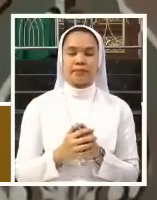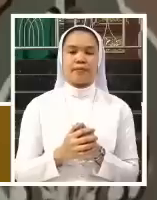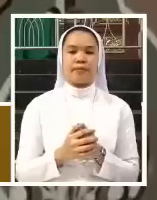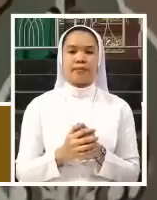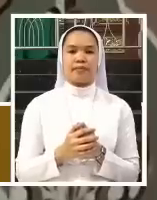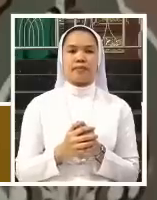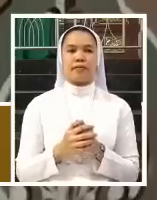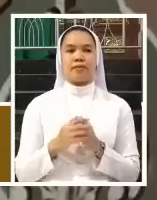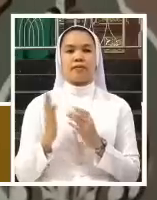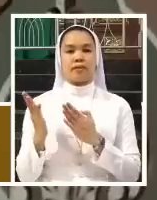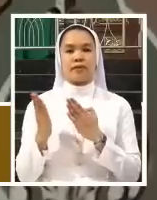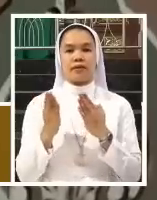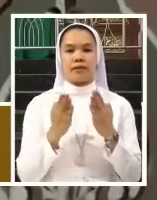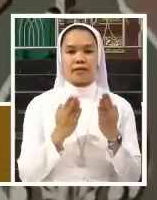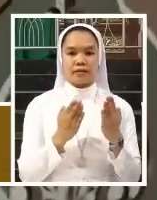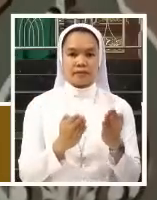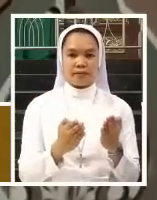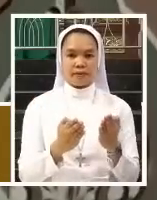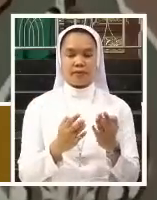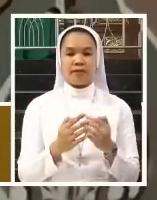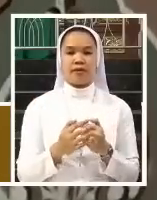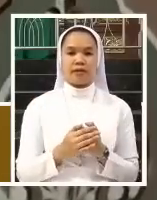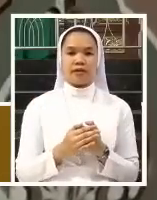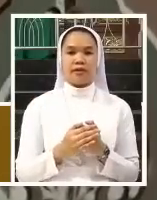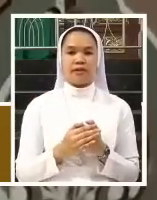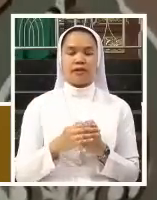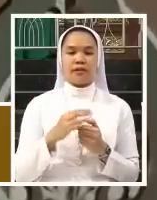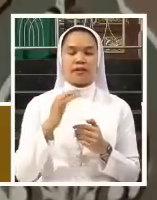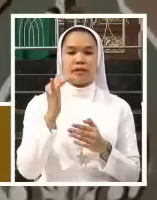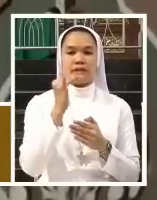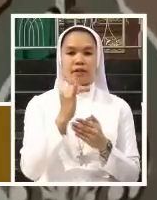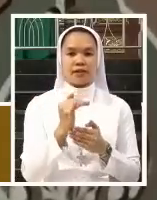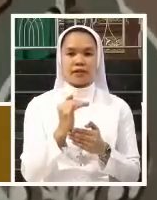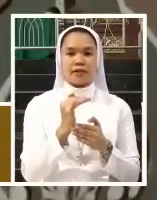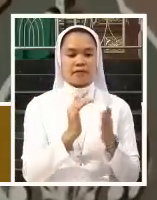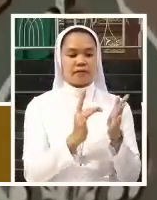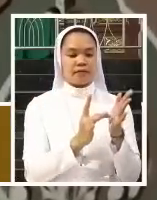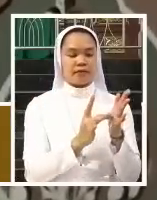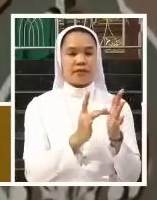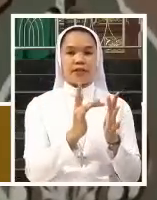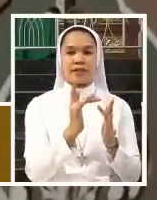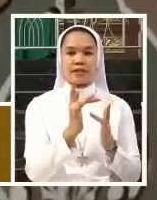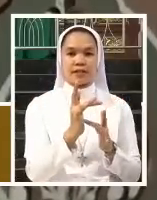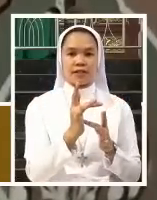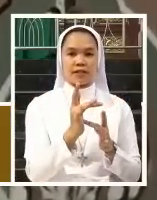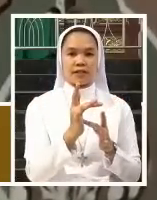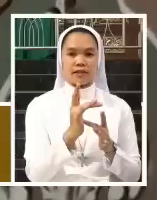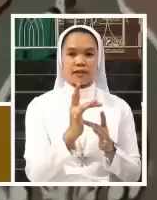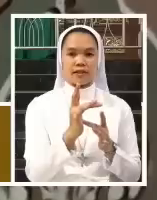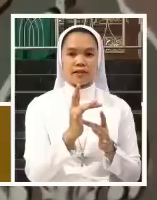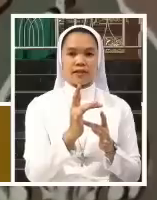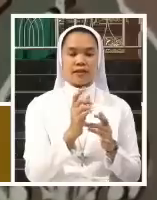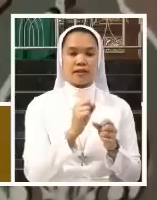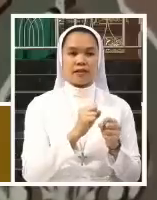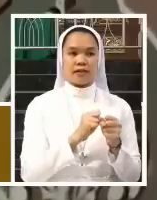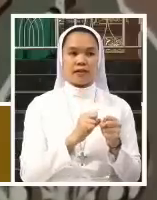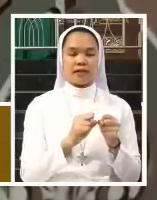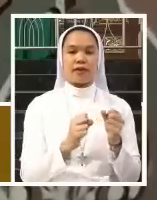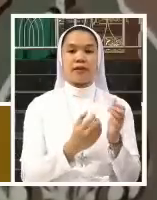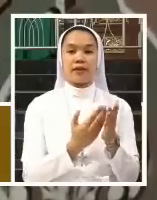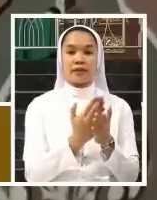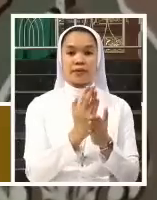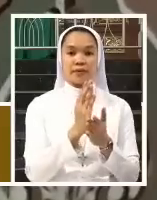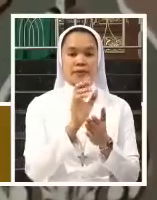ranges is rooted in the identity of Jesus. Kaya nga paagi sa